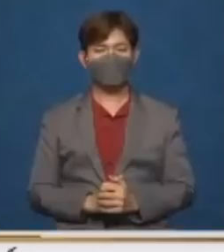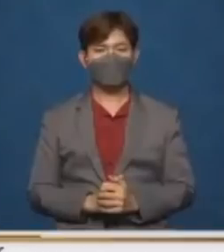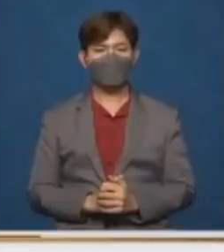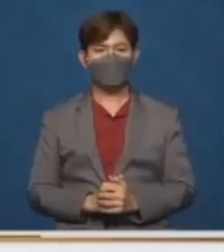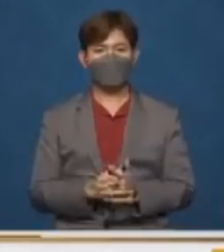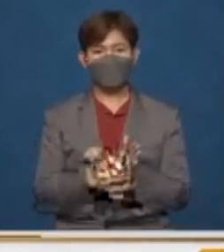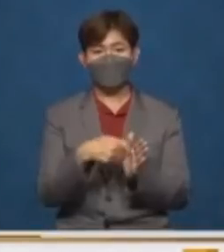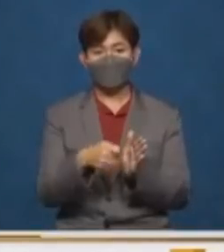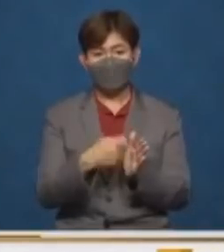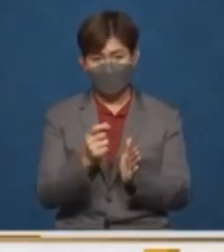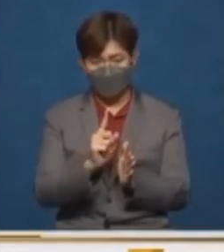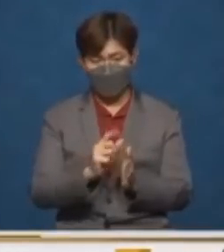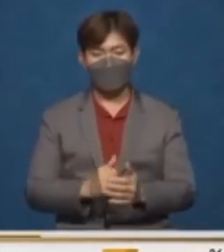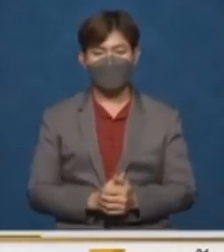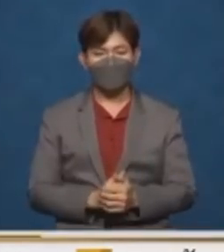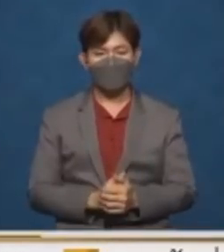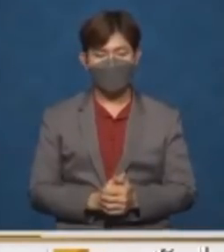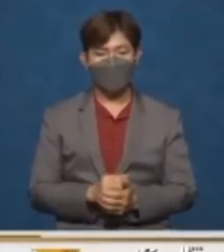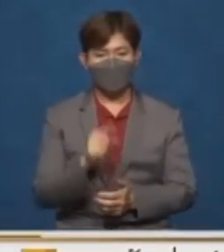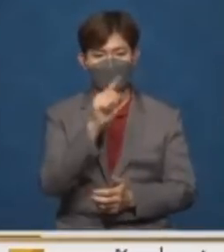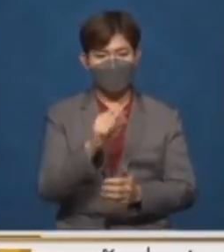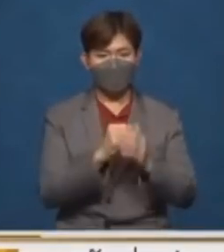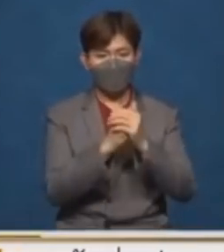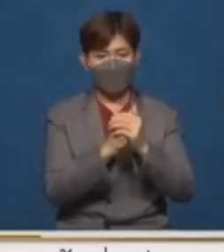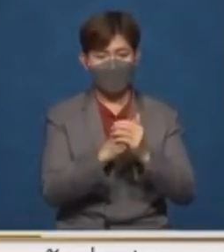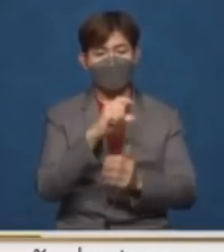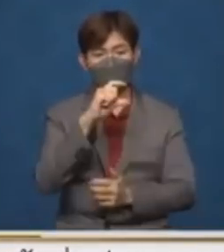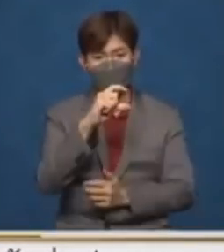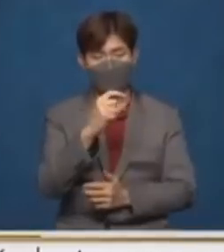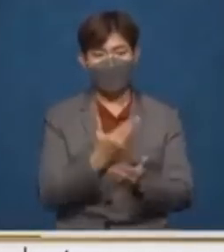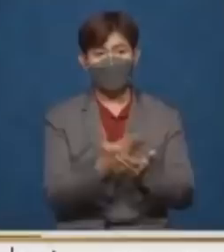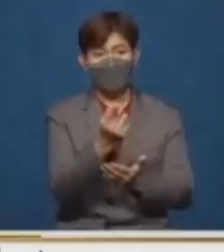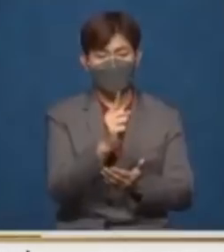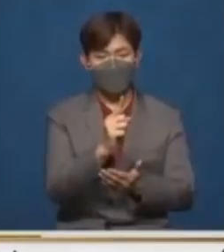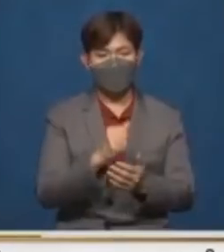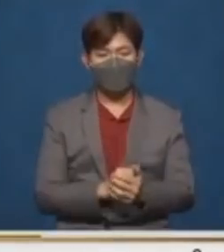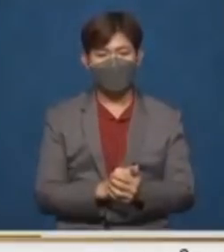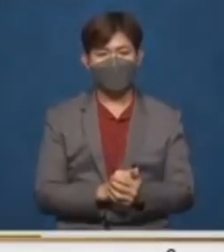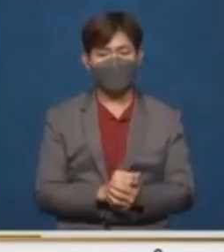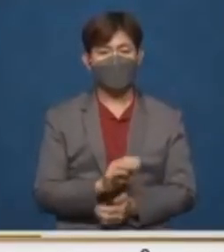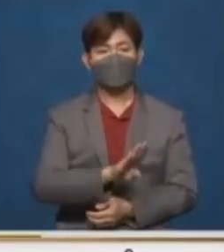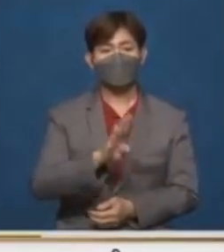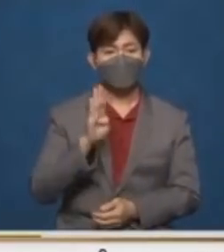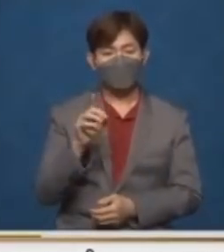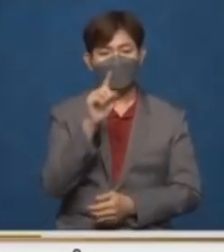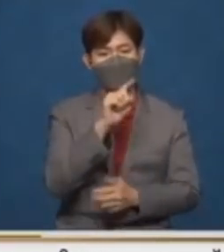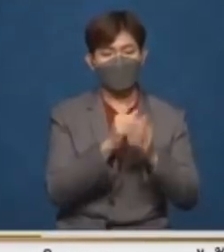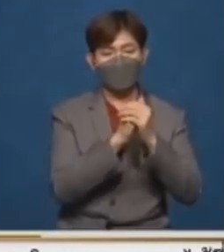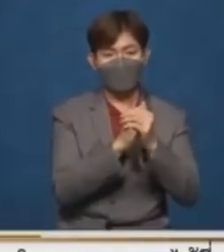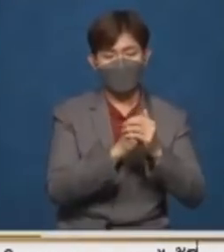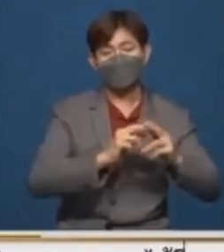เพระการจะซือวัคซีนชิโนวะทุกออเดอร์เป็นการจะซ้อระหว่างทางการไทยกับบิษัทชิโนว่ะซึงเป็บริษัทเอกชน